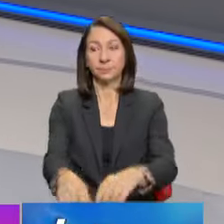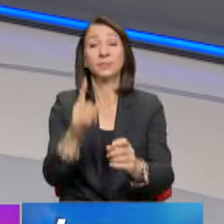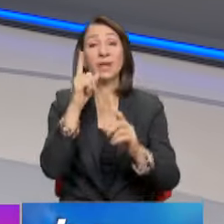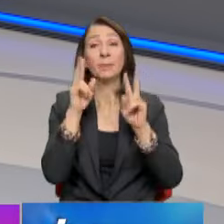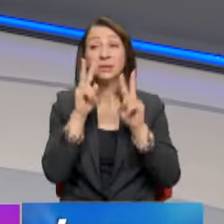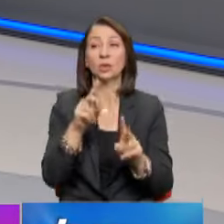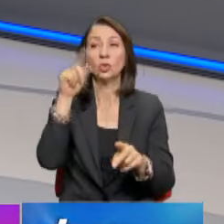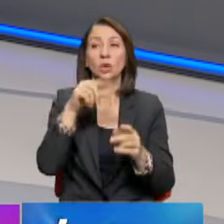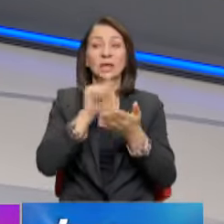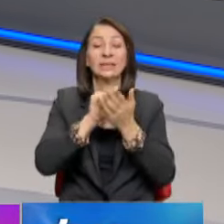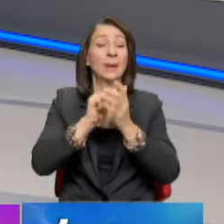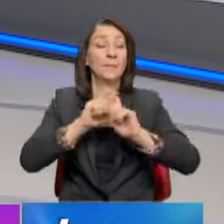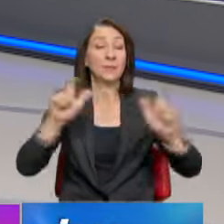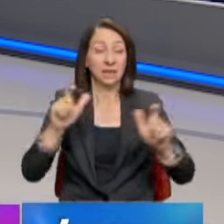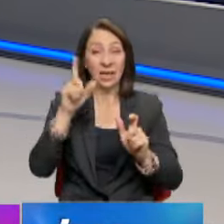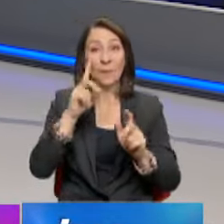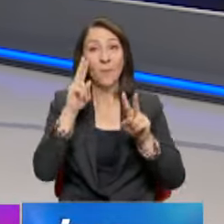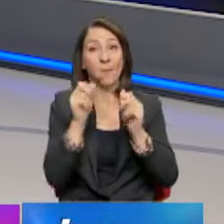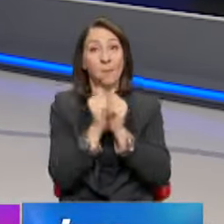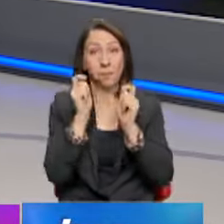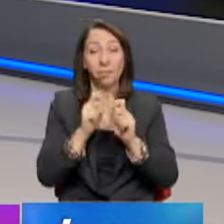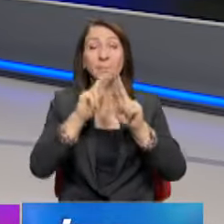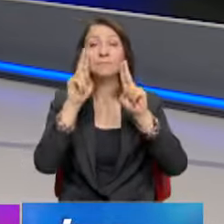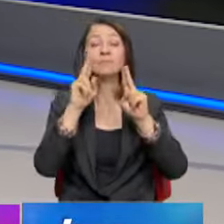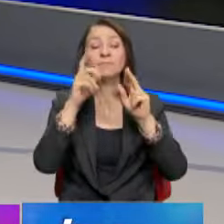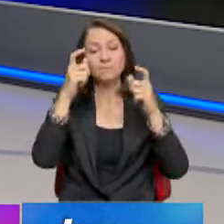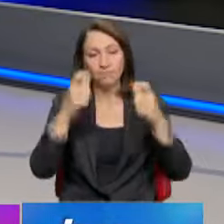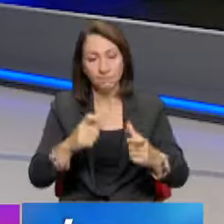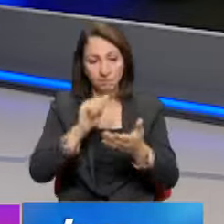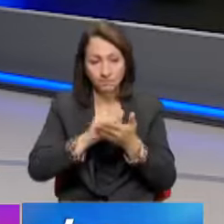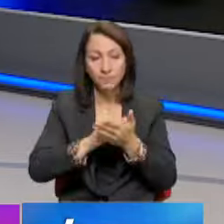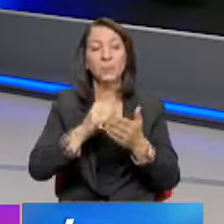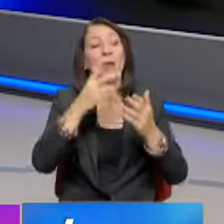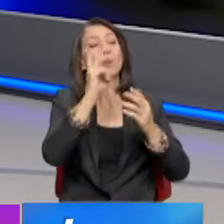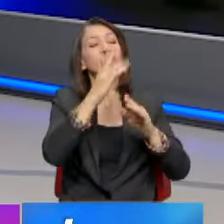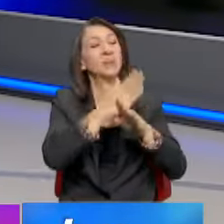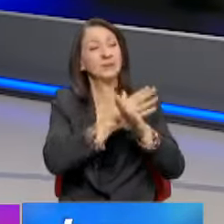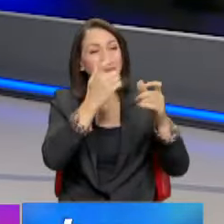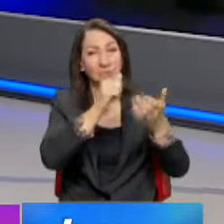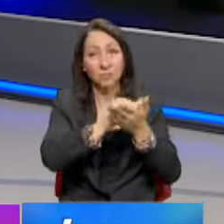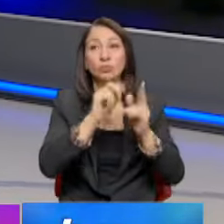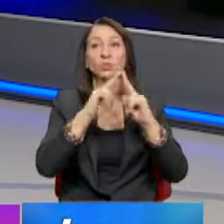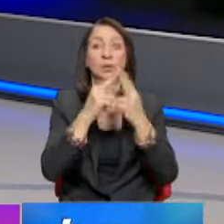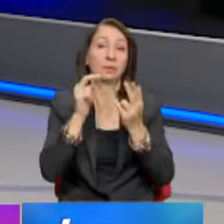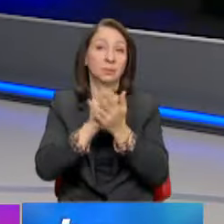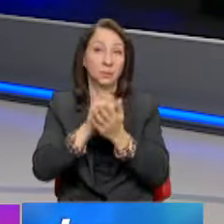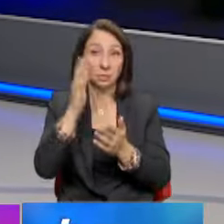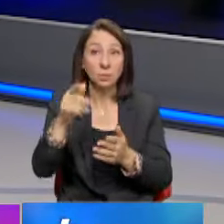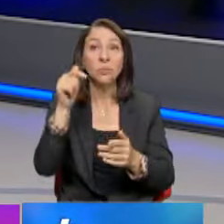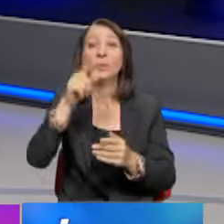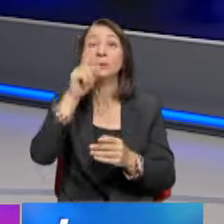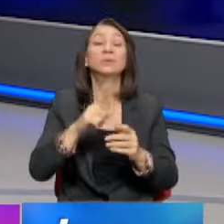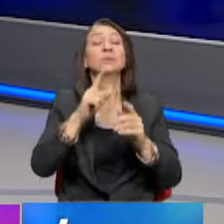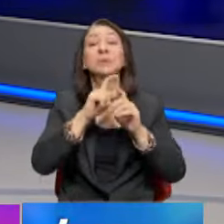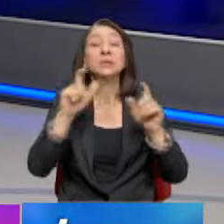İlk bakışta günün gazete manşetlerine de ilk bakışı birlikte atıyoruz. Ulusal gazeteler, yerel gazeteler ve dünya gazeteleri ilk bakışta yer alıyor. Bugünün